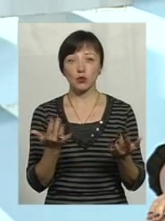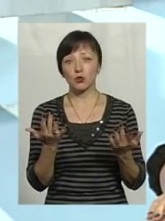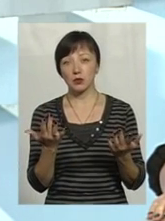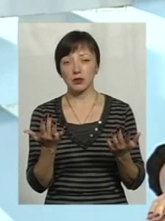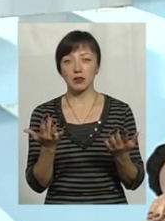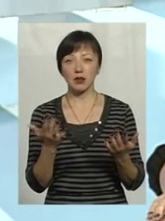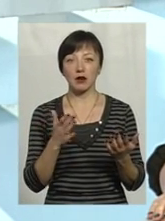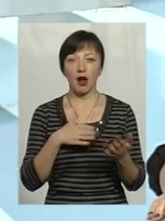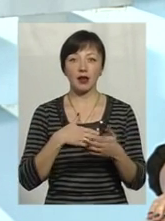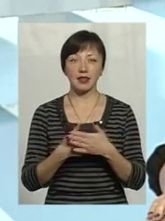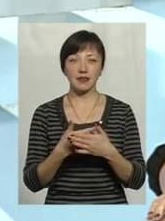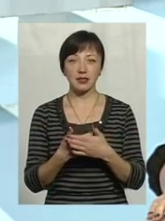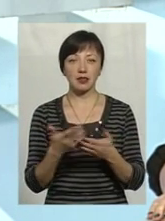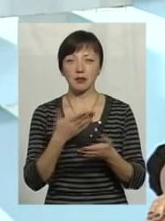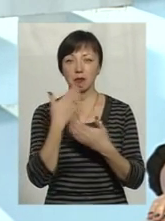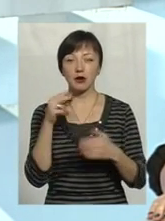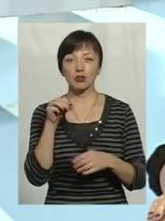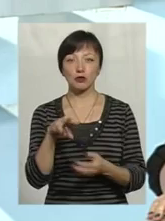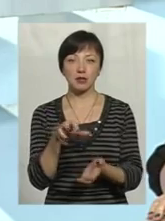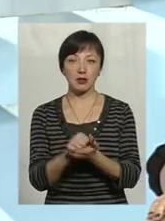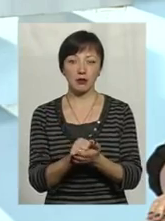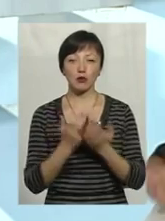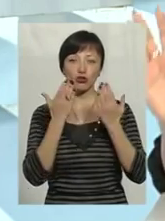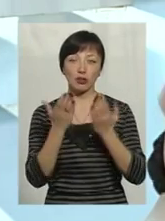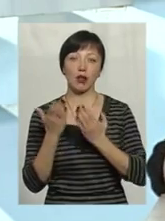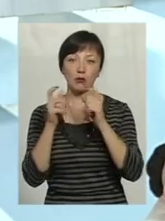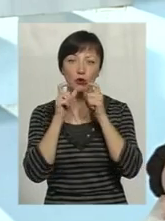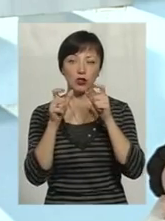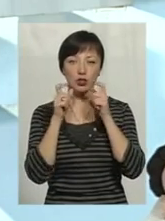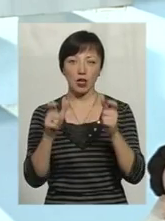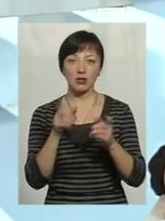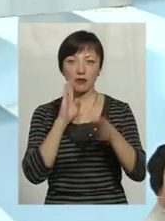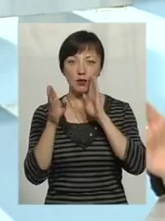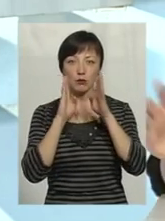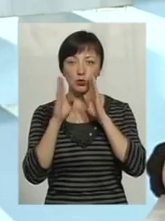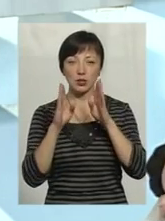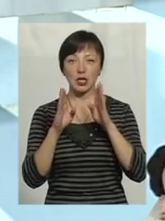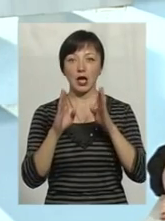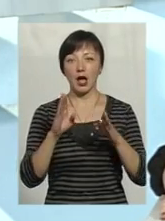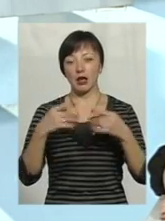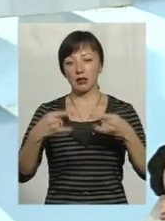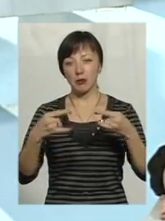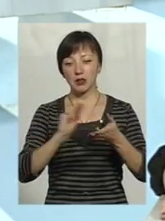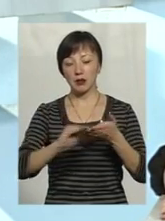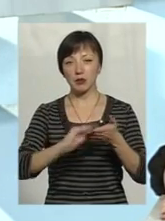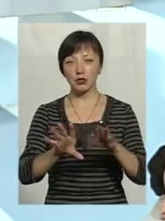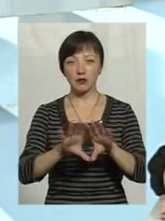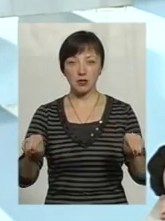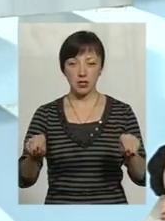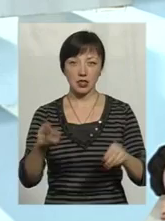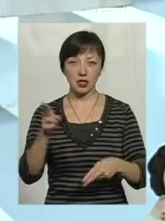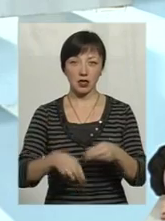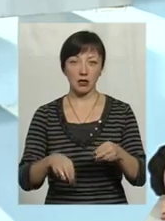таких громадських активістів, яким нема чим зайнятися, почитають там, покричать в Фейсбуці, там, ЗМІ трошечки напише, і, в принципі,